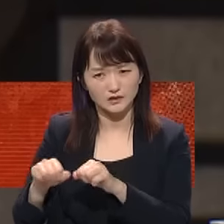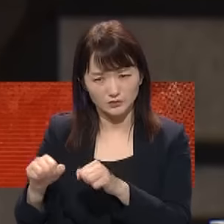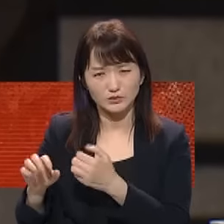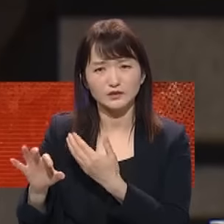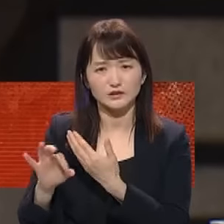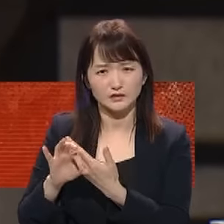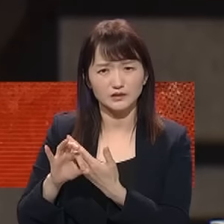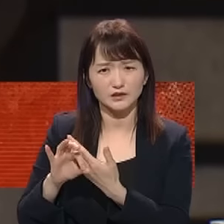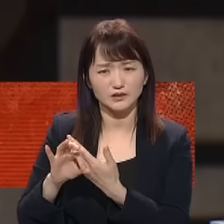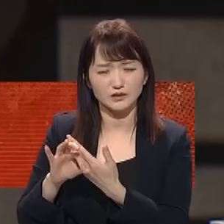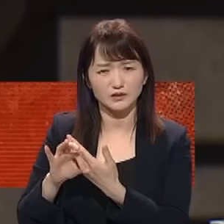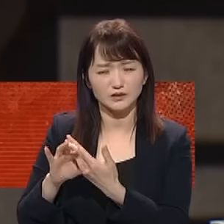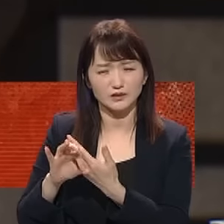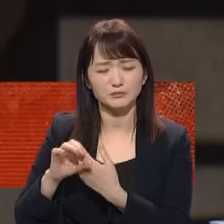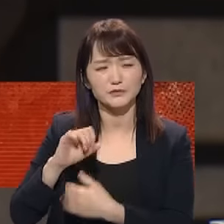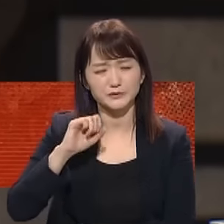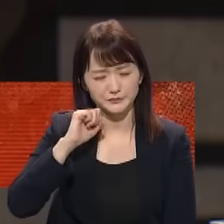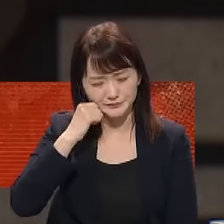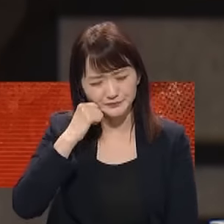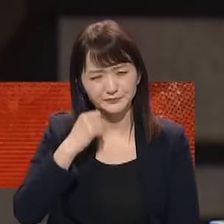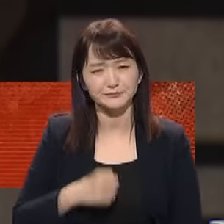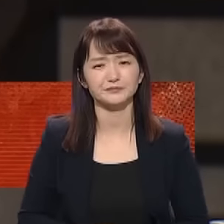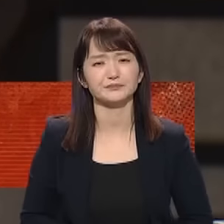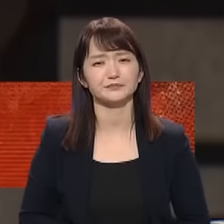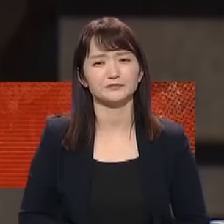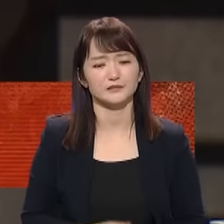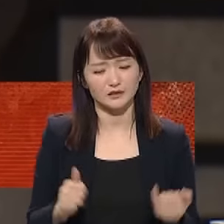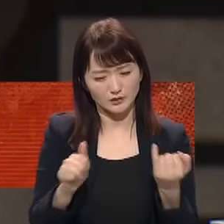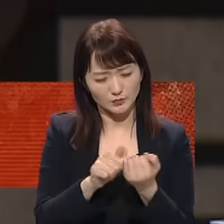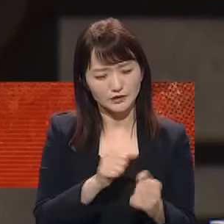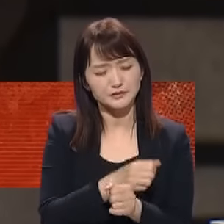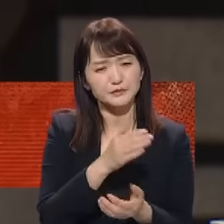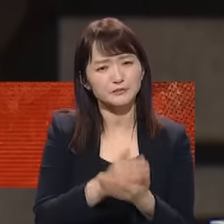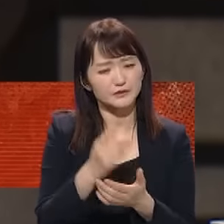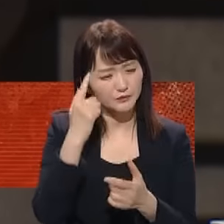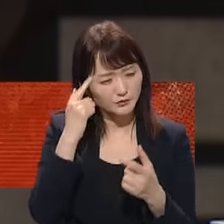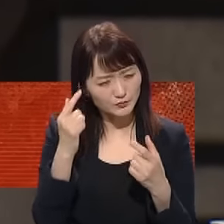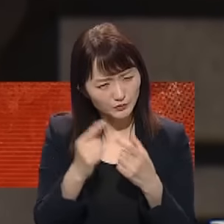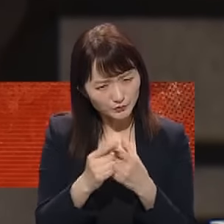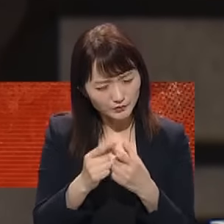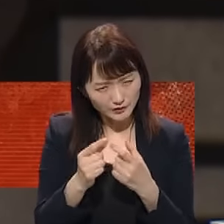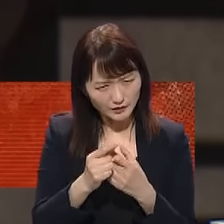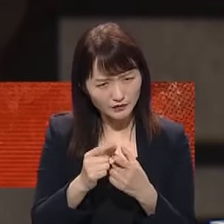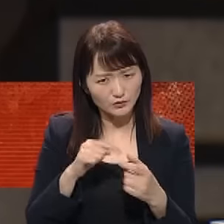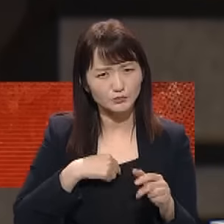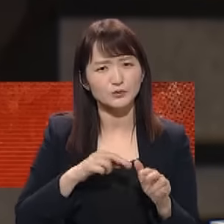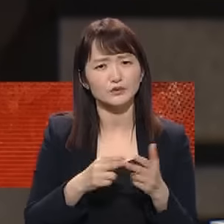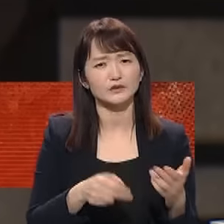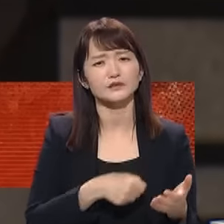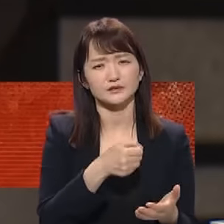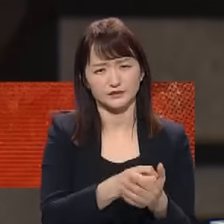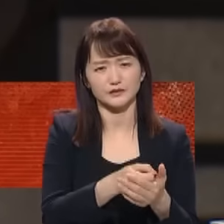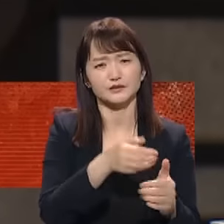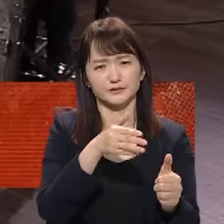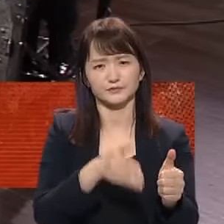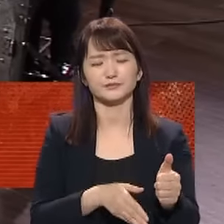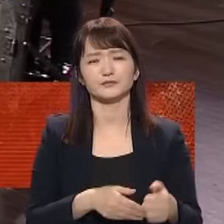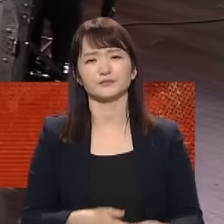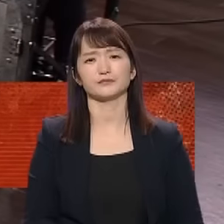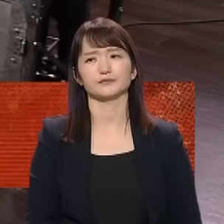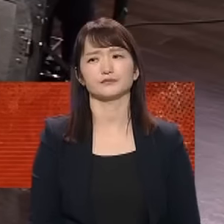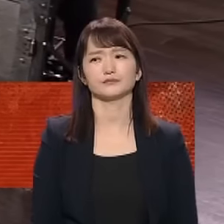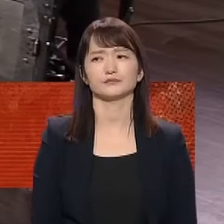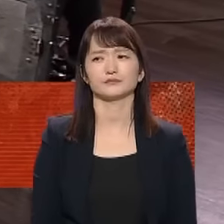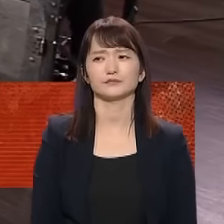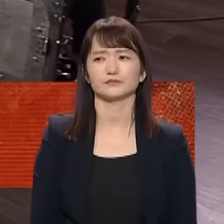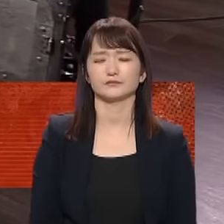있다. 그래서 고민하셔가지고 고민하다가 결국 본인이 결정하시는 거니까 결정을 하십시오. 자, 양 변호사님.